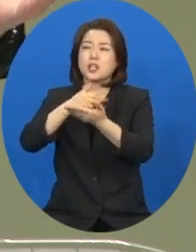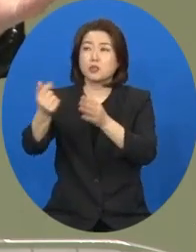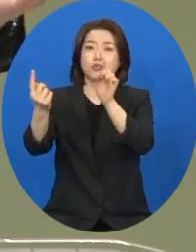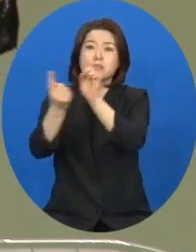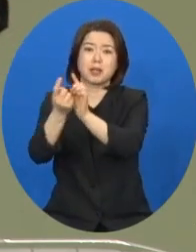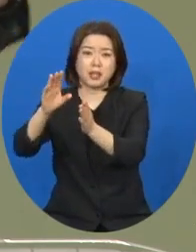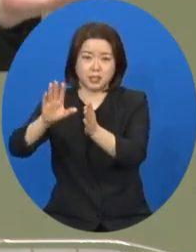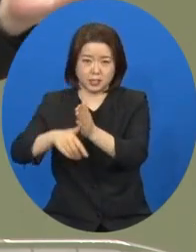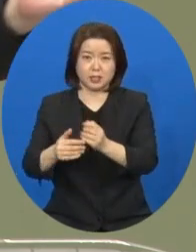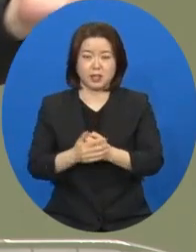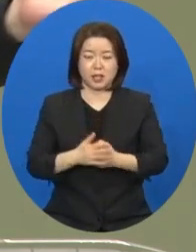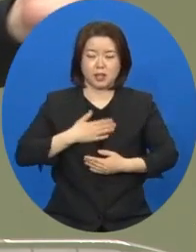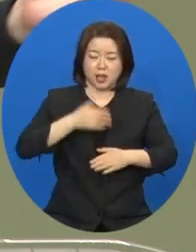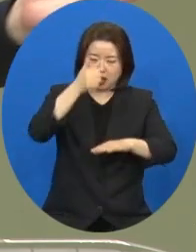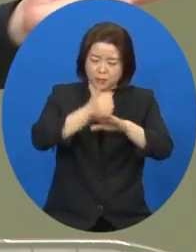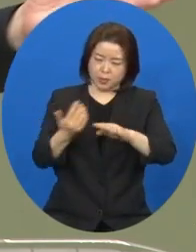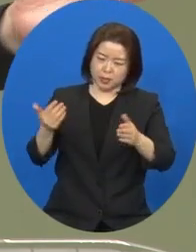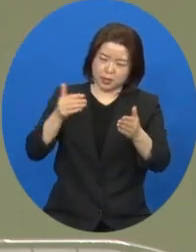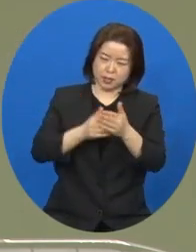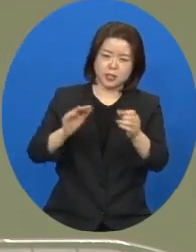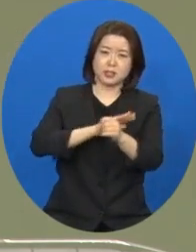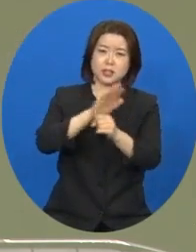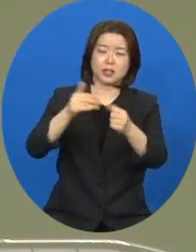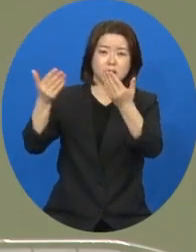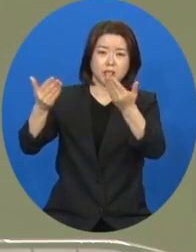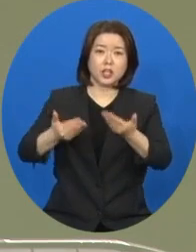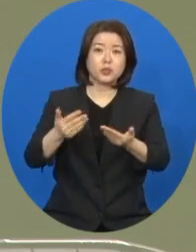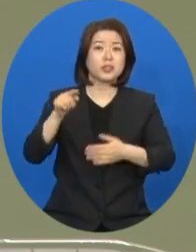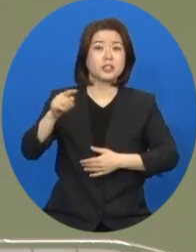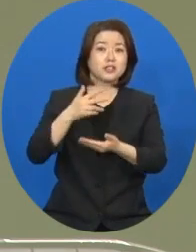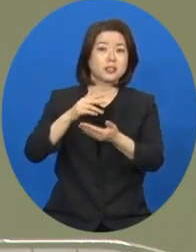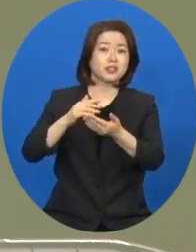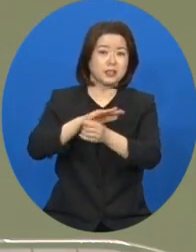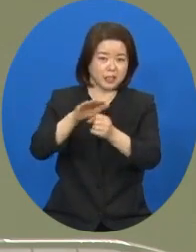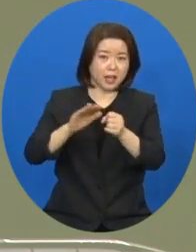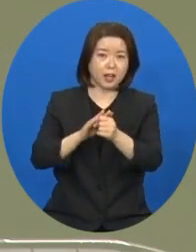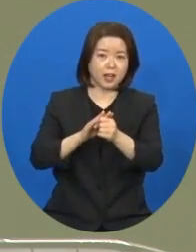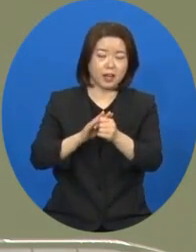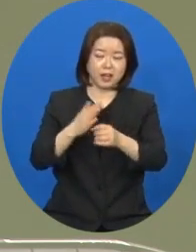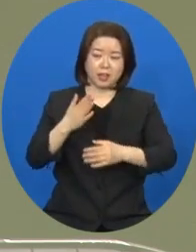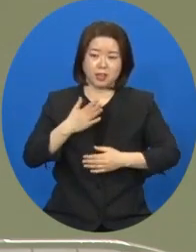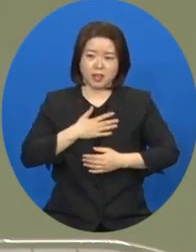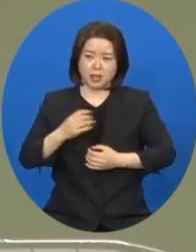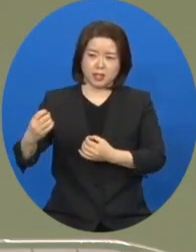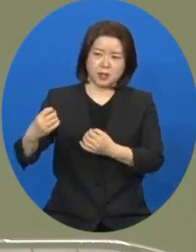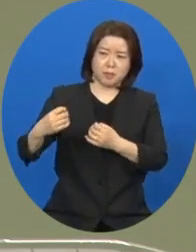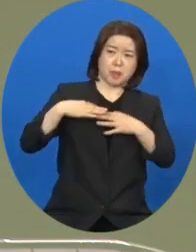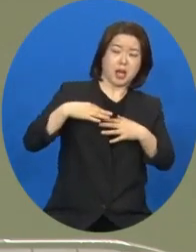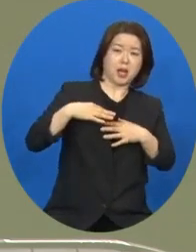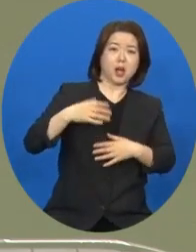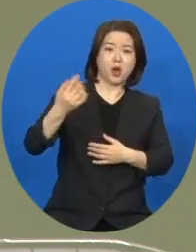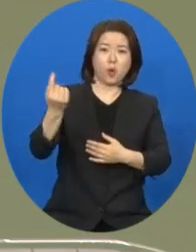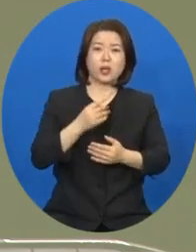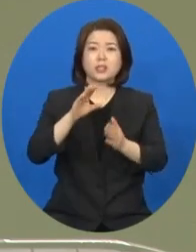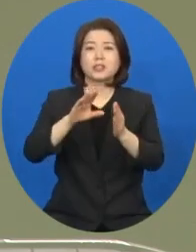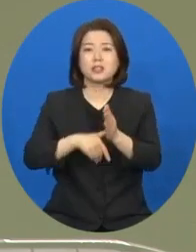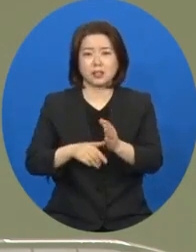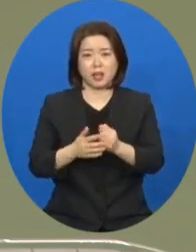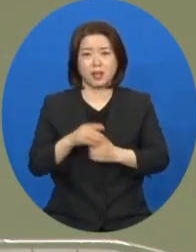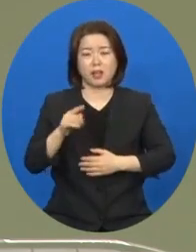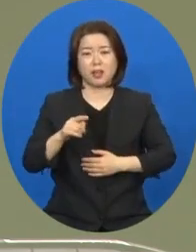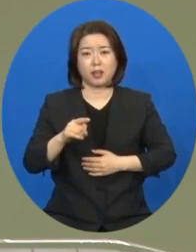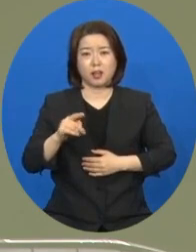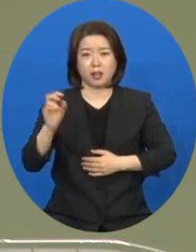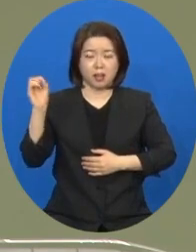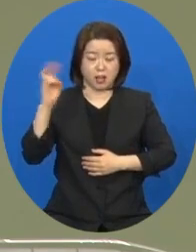나를 끝까지 사랑하시는 주님의 그 사랑에 진짜 내 가슴이 탁 부딪힐 때 그때